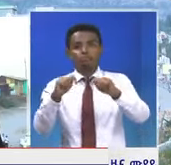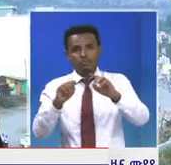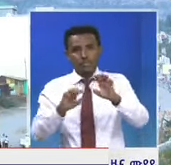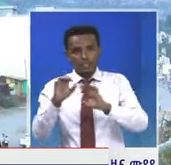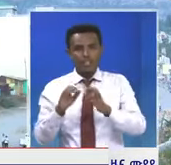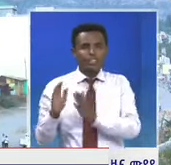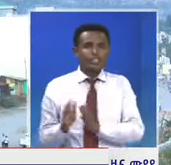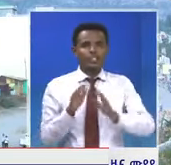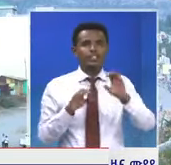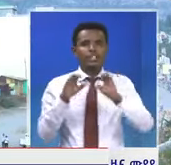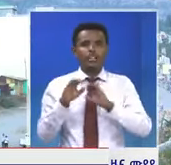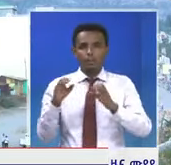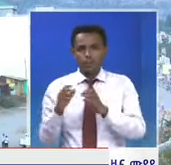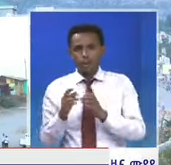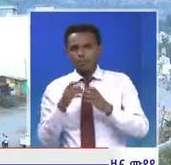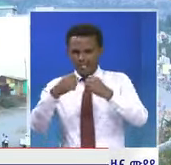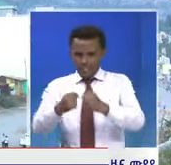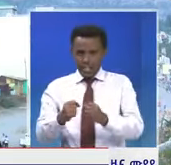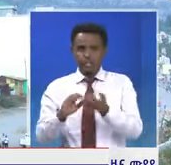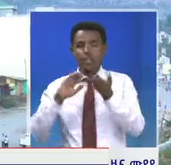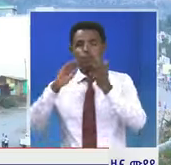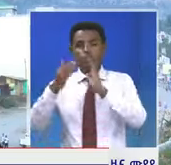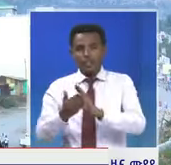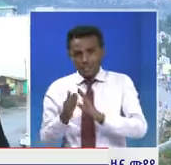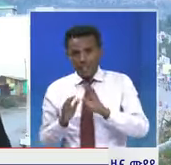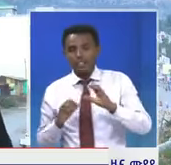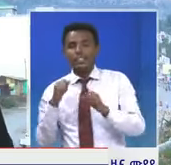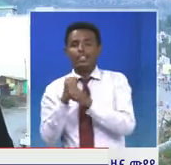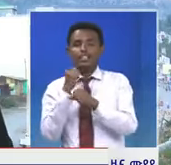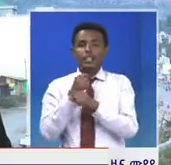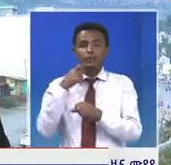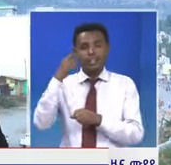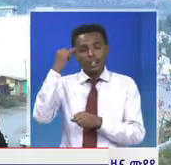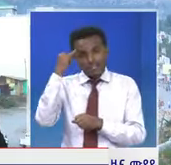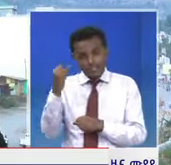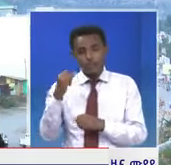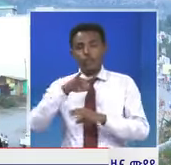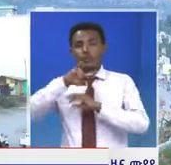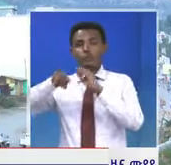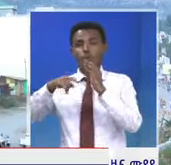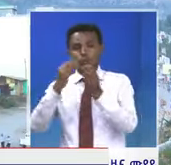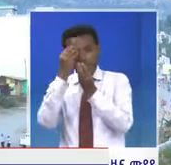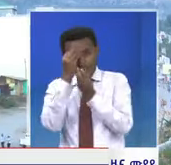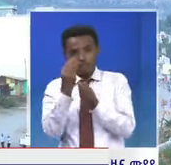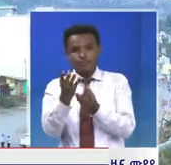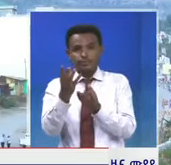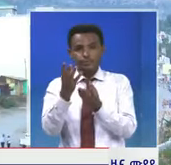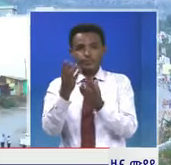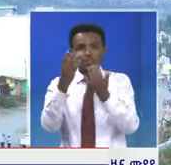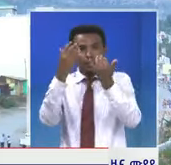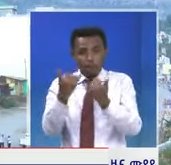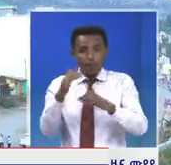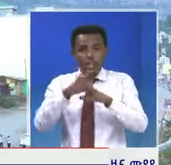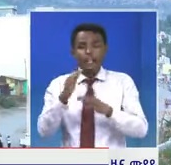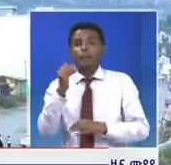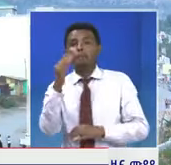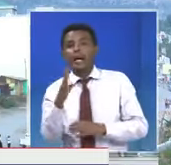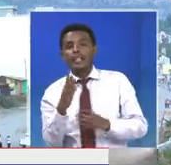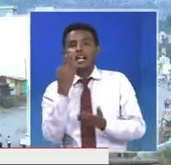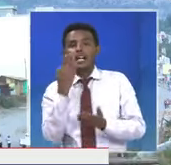ዝግጅት ተደርጎበት በተጠናከረ መልኩ እየተሰራ ነው የሚል ሐሳብ ነው እንግዲህ ዞኑ የገለጸልን። ስለዚህ አሁን ላይ የባንክ አገልግሎት እስካሁን